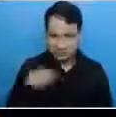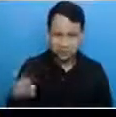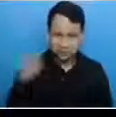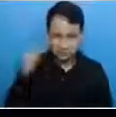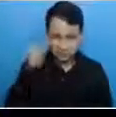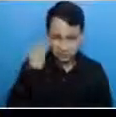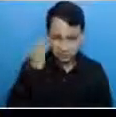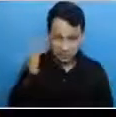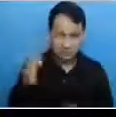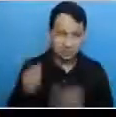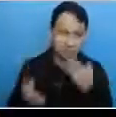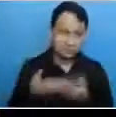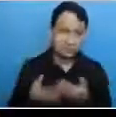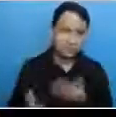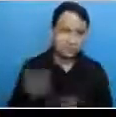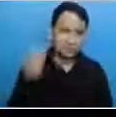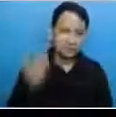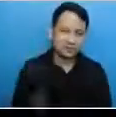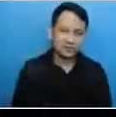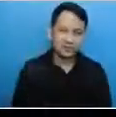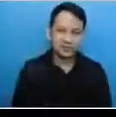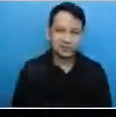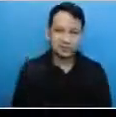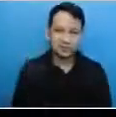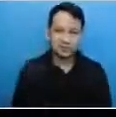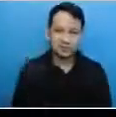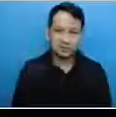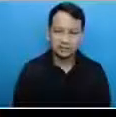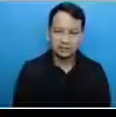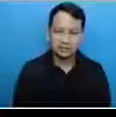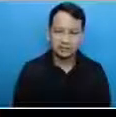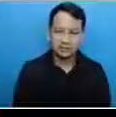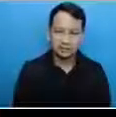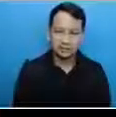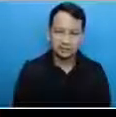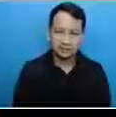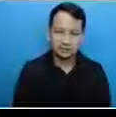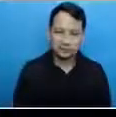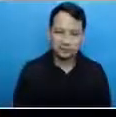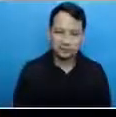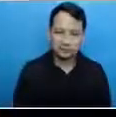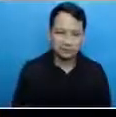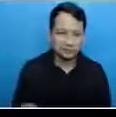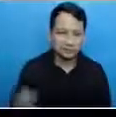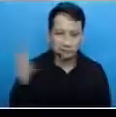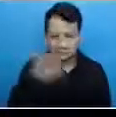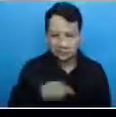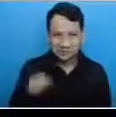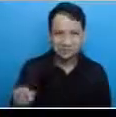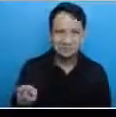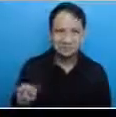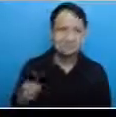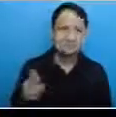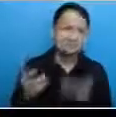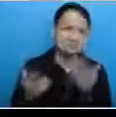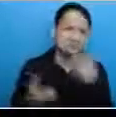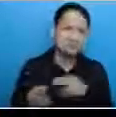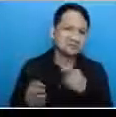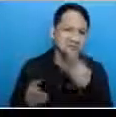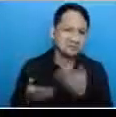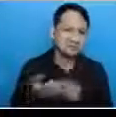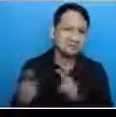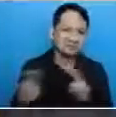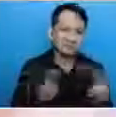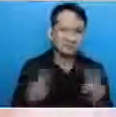sa boyfriend ko. Tapos yun, tinanong ko po siya, hanggang sa nakipag-iwalay po kami sa boyfriend po namin na